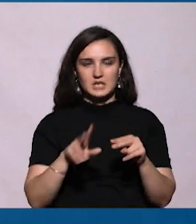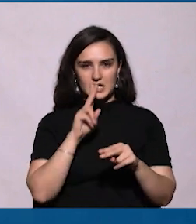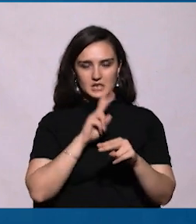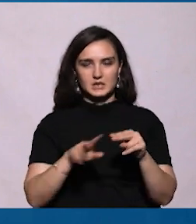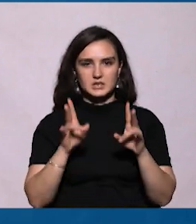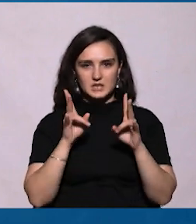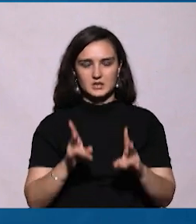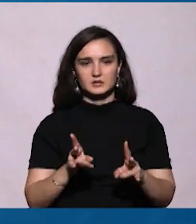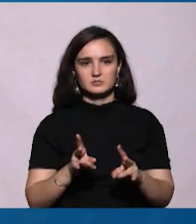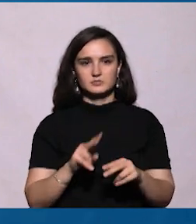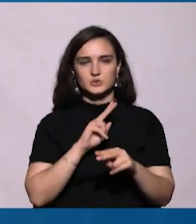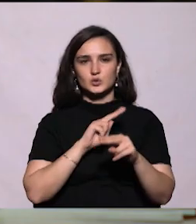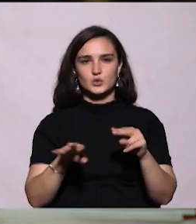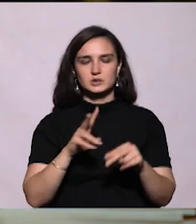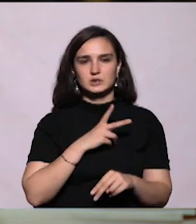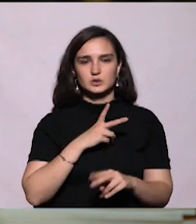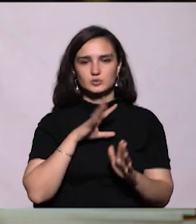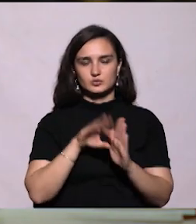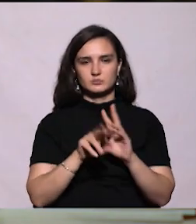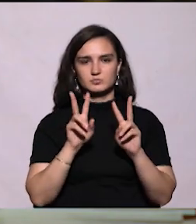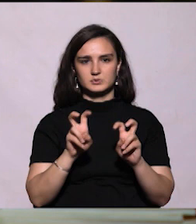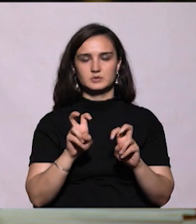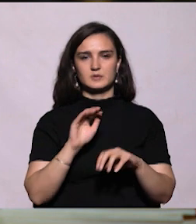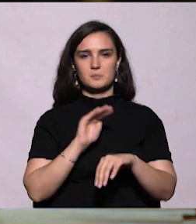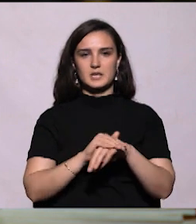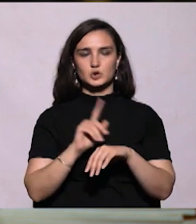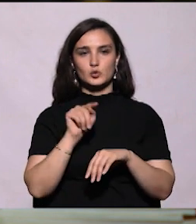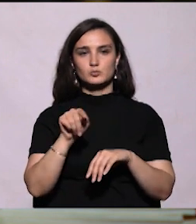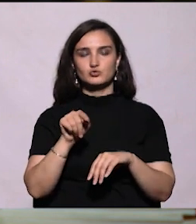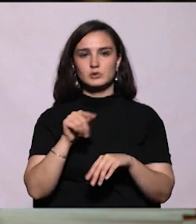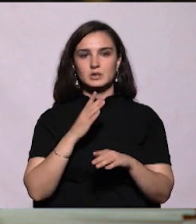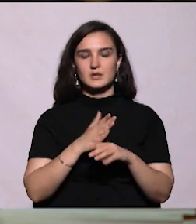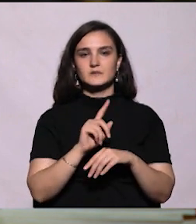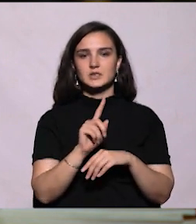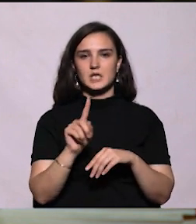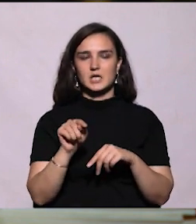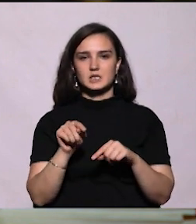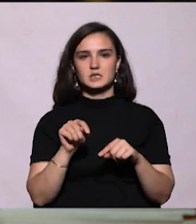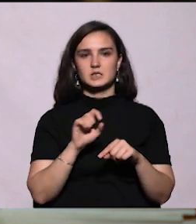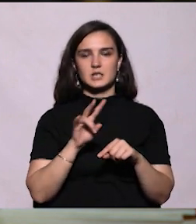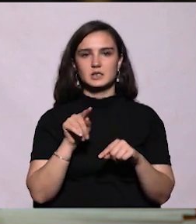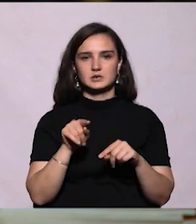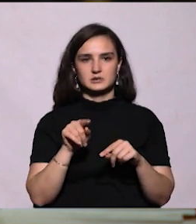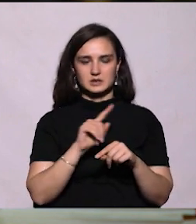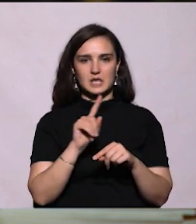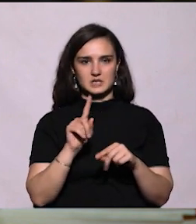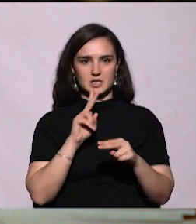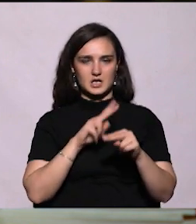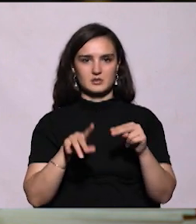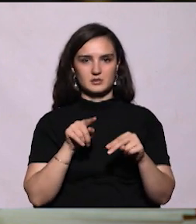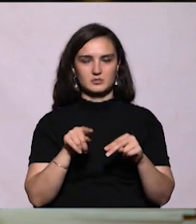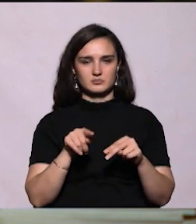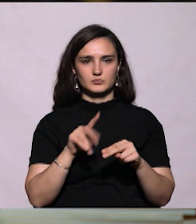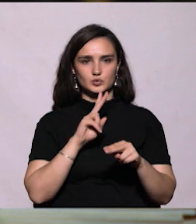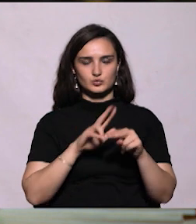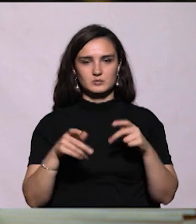დანაკარგი. Loss in English means the fact that you no longer have something or have less of something.